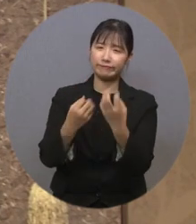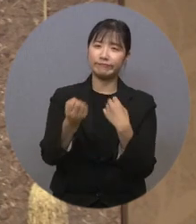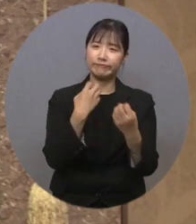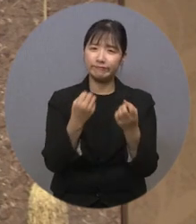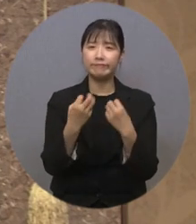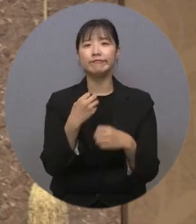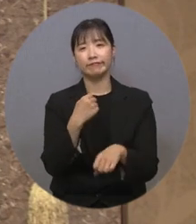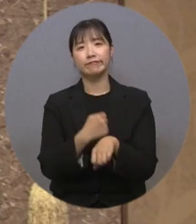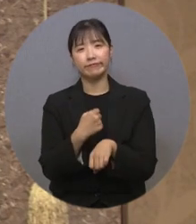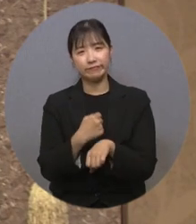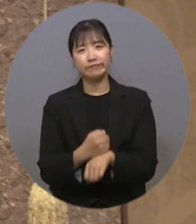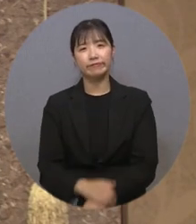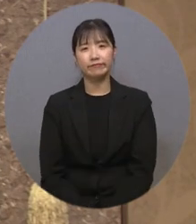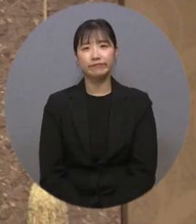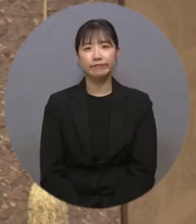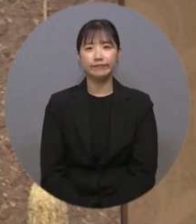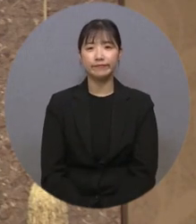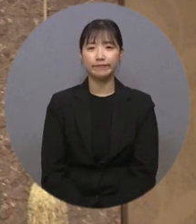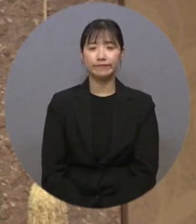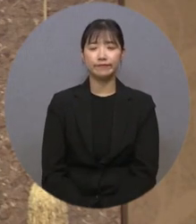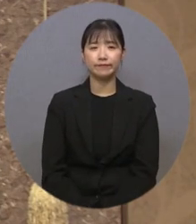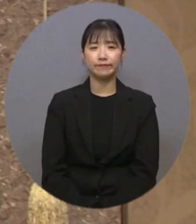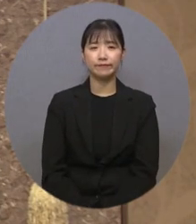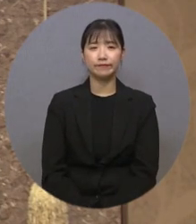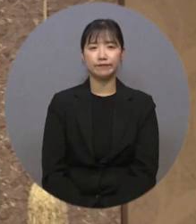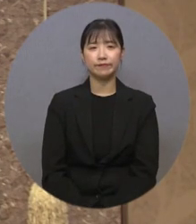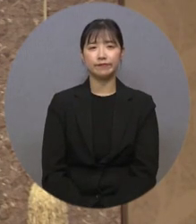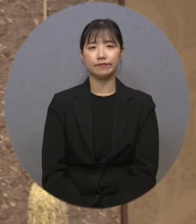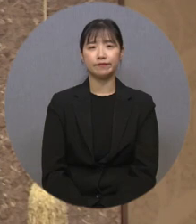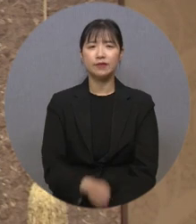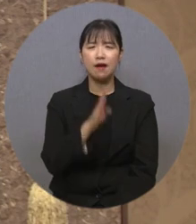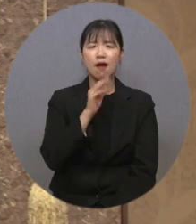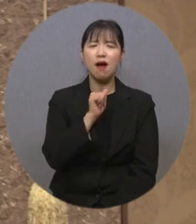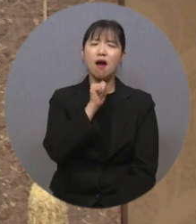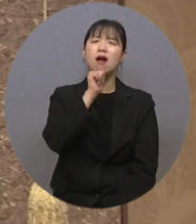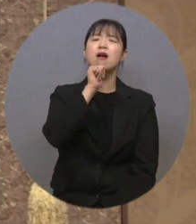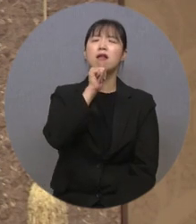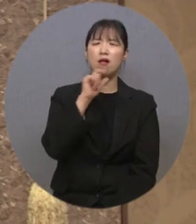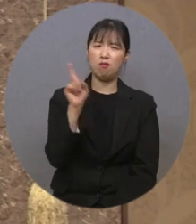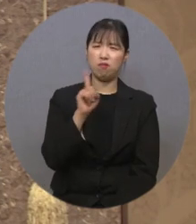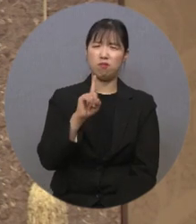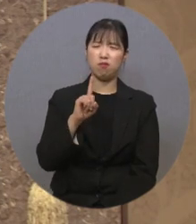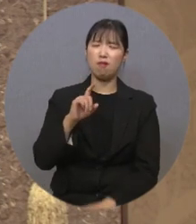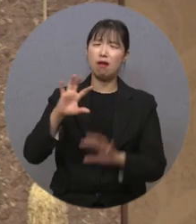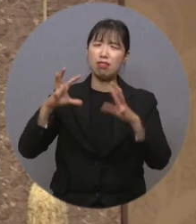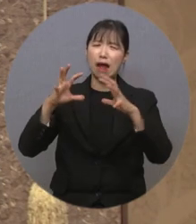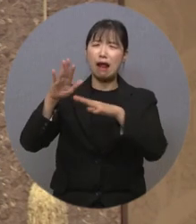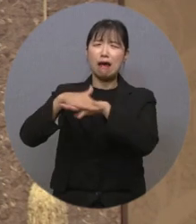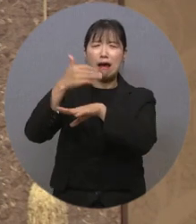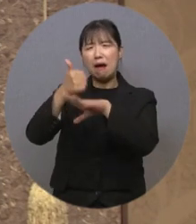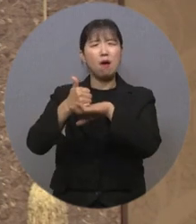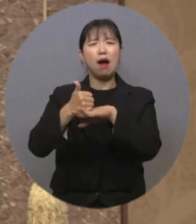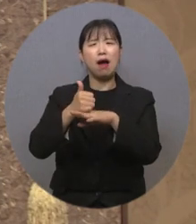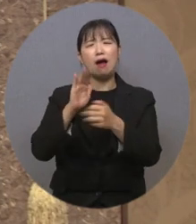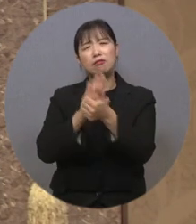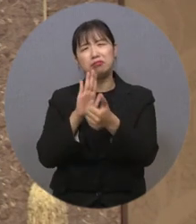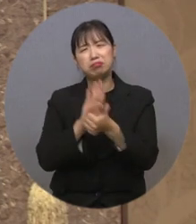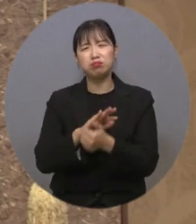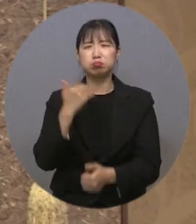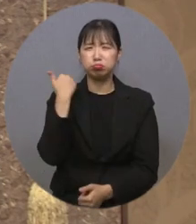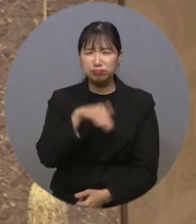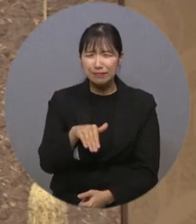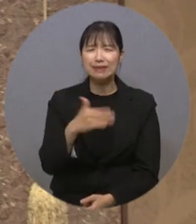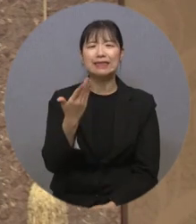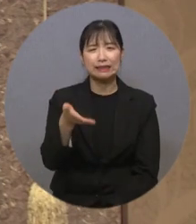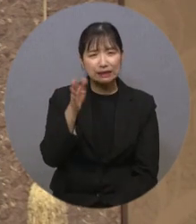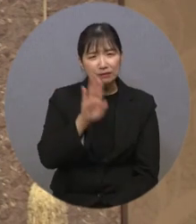것을 같이 대화하고 정말 그 가난은 나라님도 구하지 못한다고 하지만은